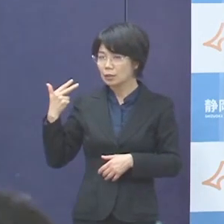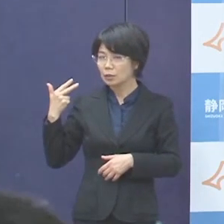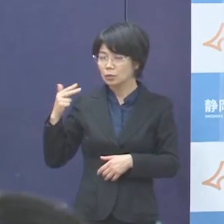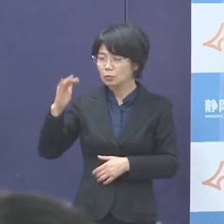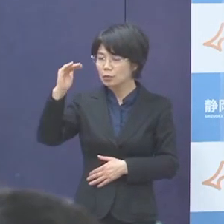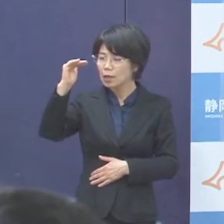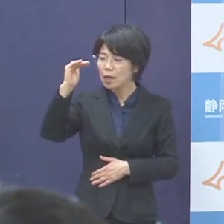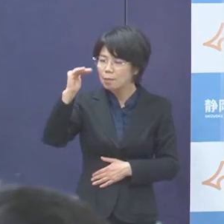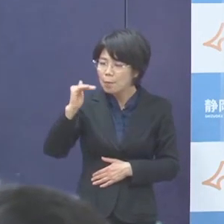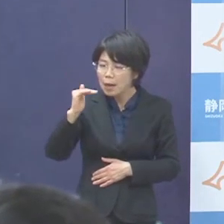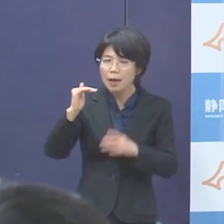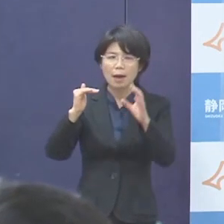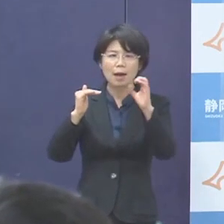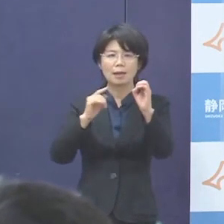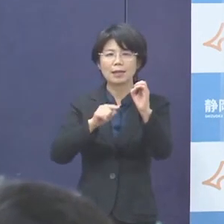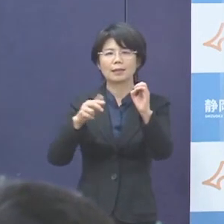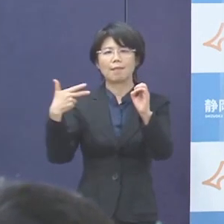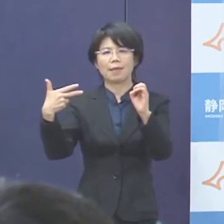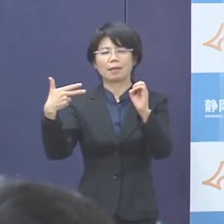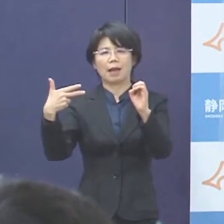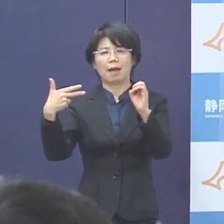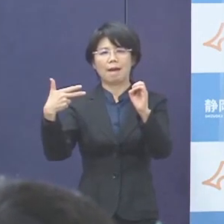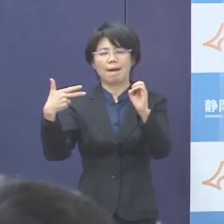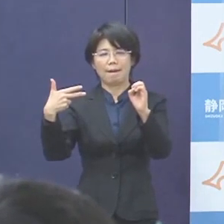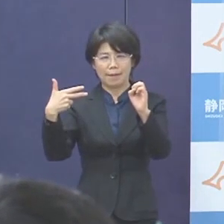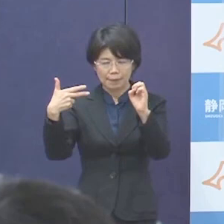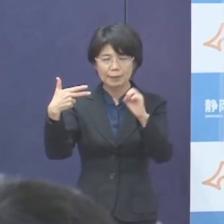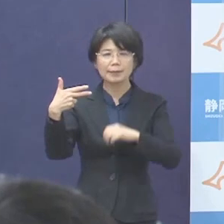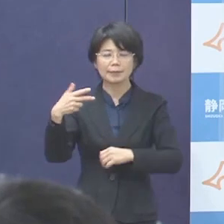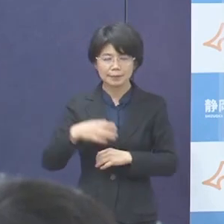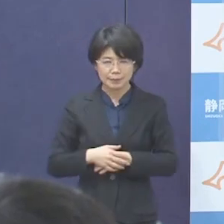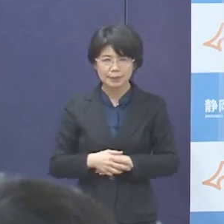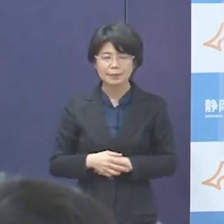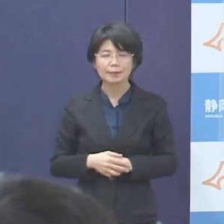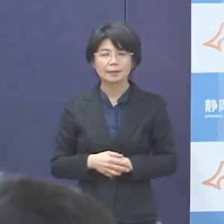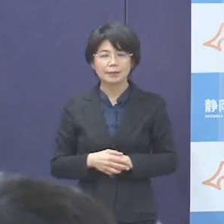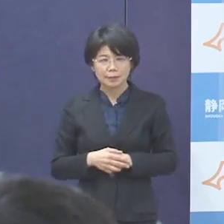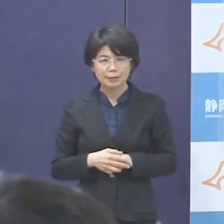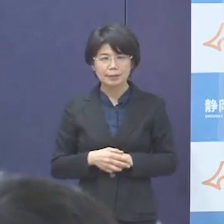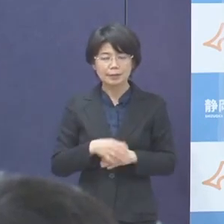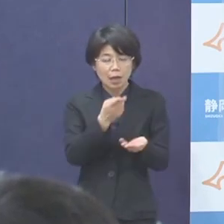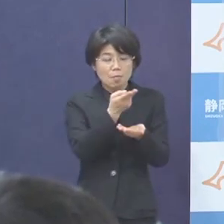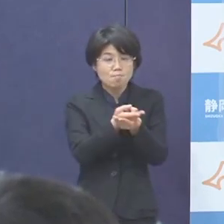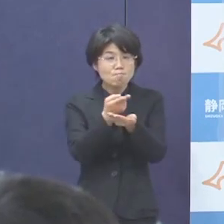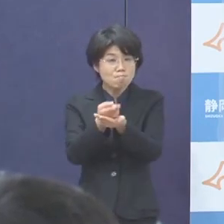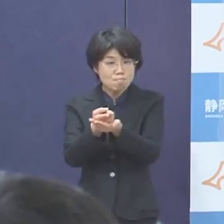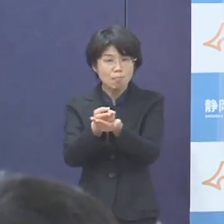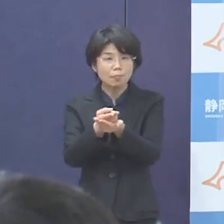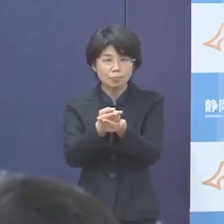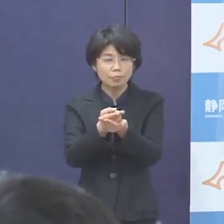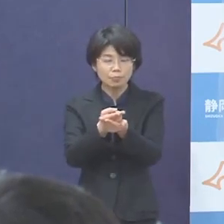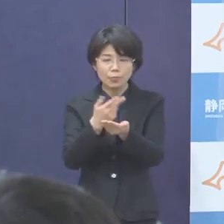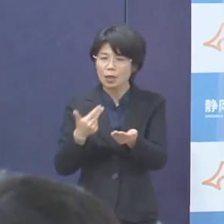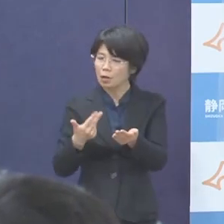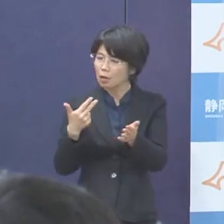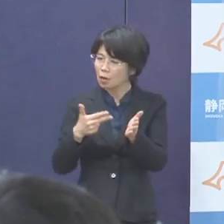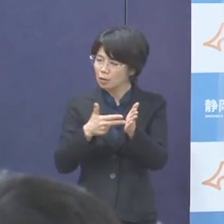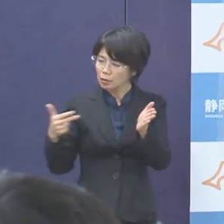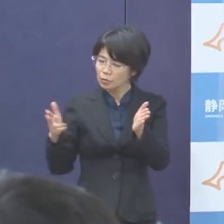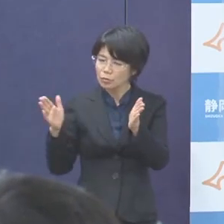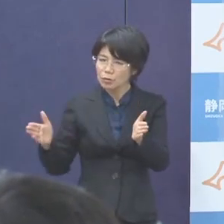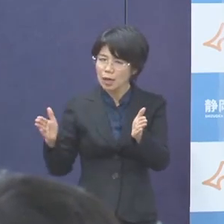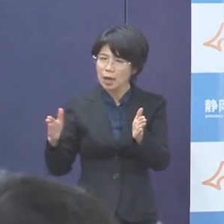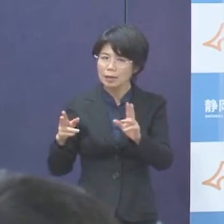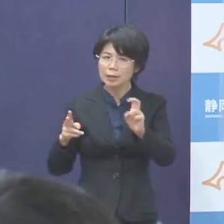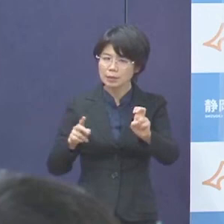ポイント減少ということです。病床占有率も直近1週間で